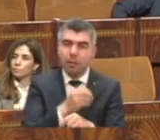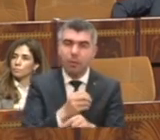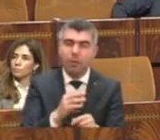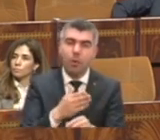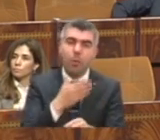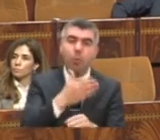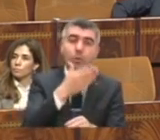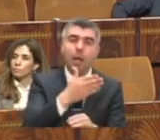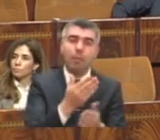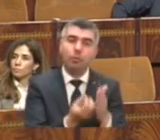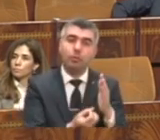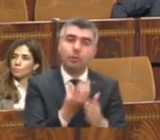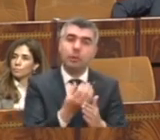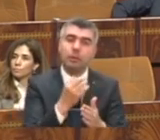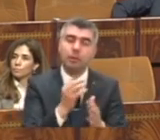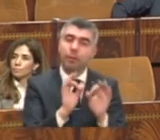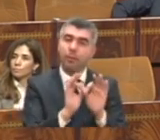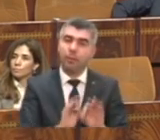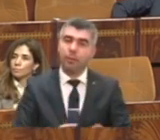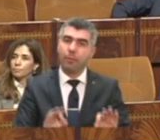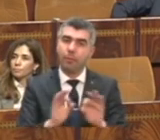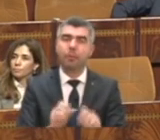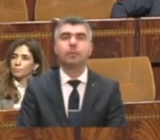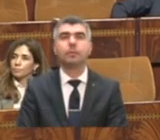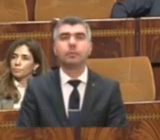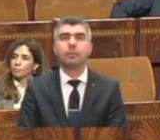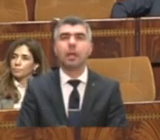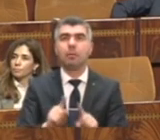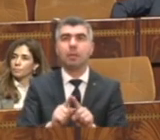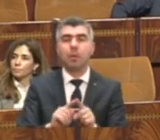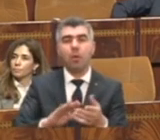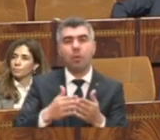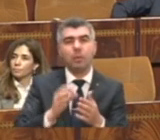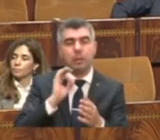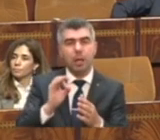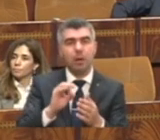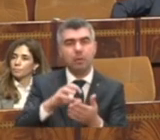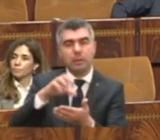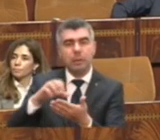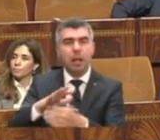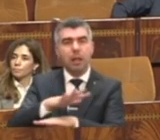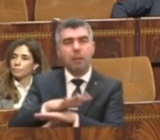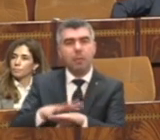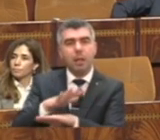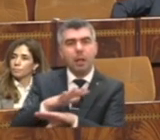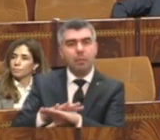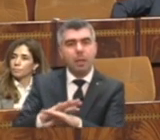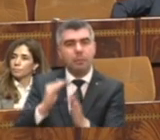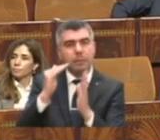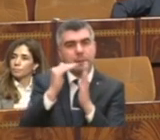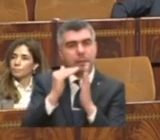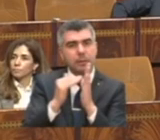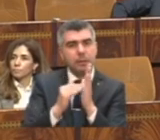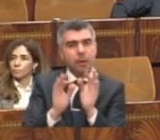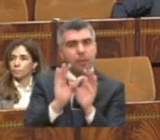مستقبلا. إن من جملة ما أشار إليه التقرير كذلك عدم استكمال مخططات المديرية لأغلب العمالات والأقاليم المملكة المستراتها،